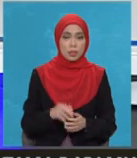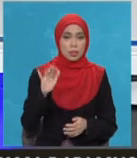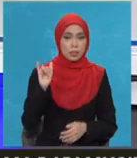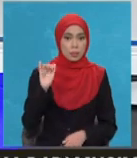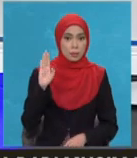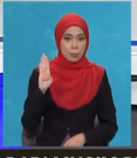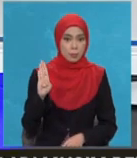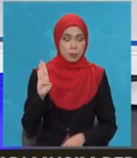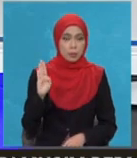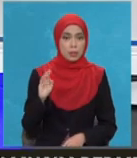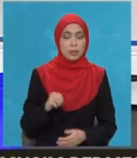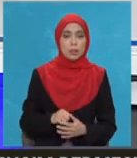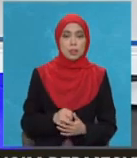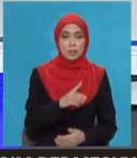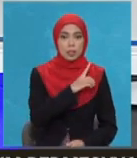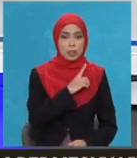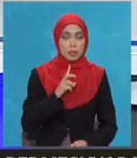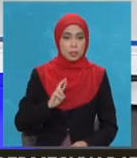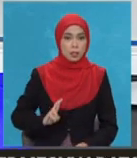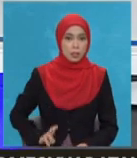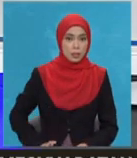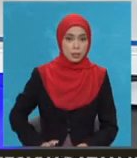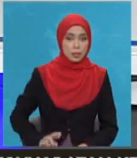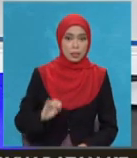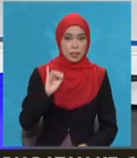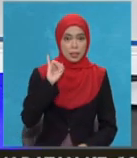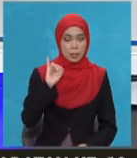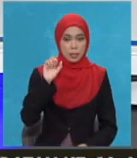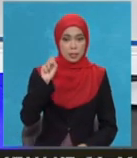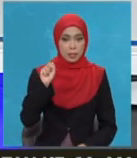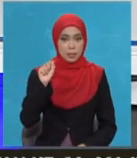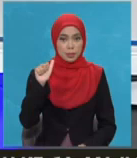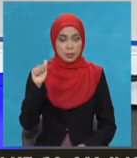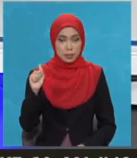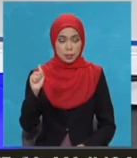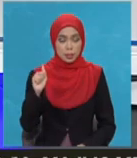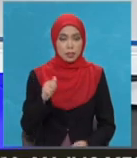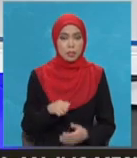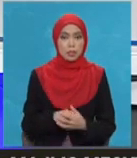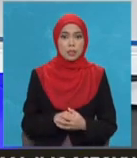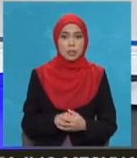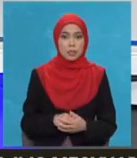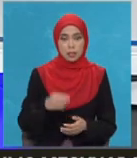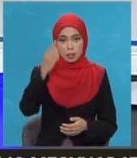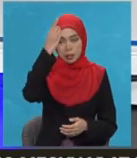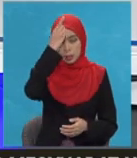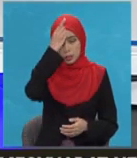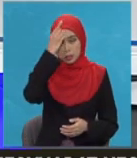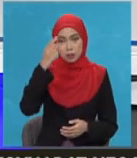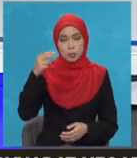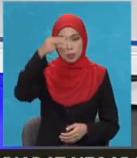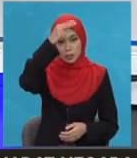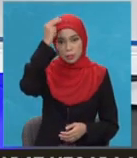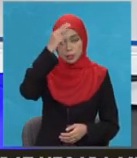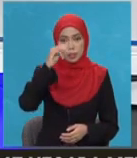Laila setiap Bakti diraja Datuk Laila utama Haji Awang Isa benfihen dhatu Perdana Menteri Datuk Laila utama Haji Awang